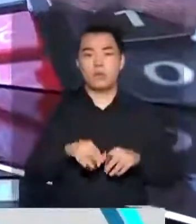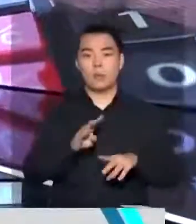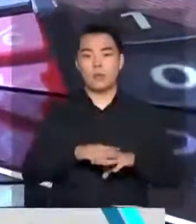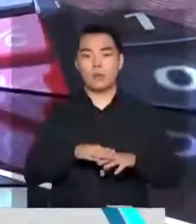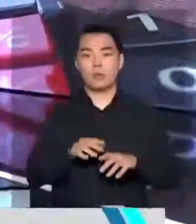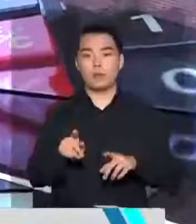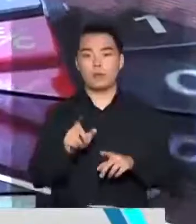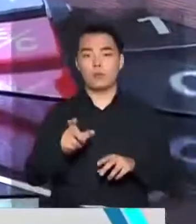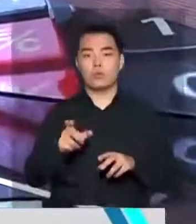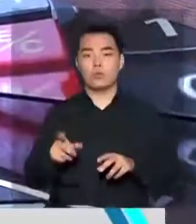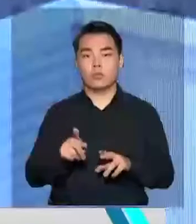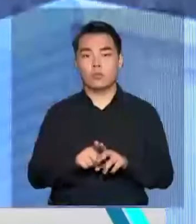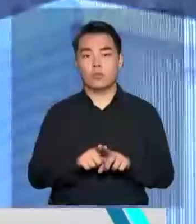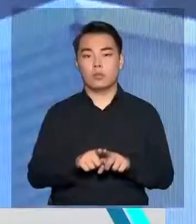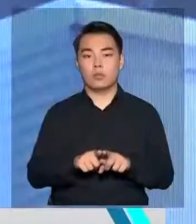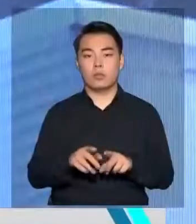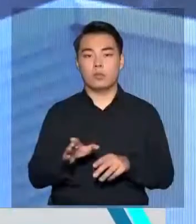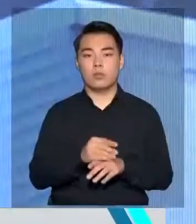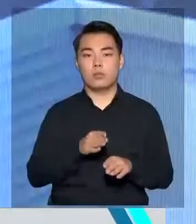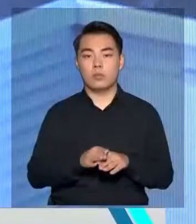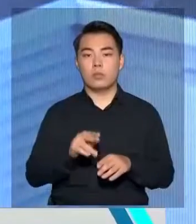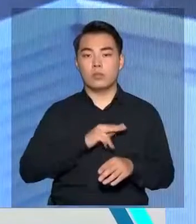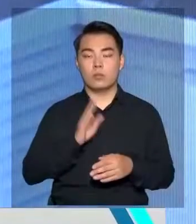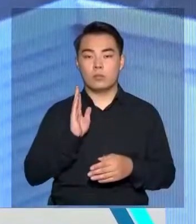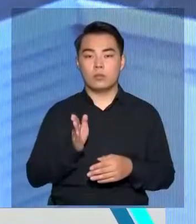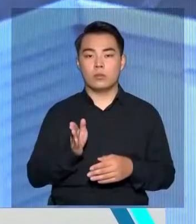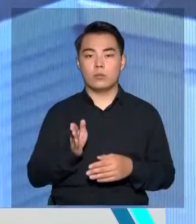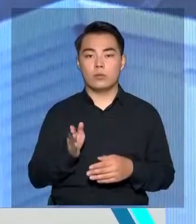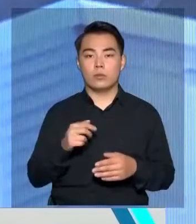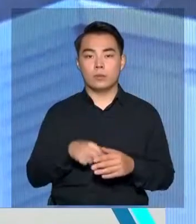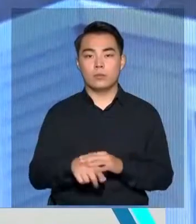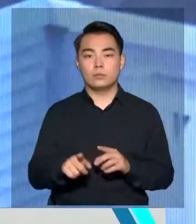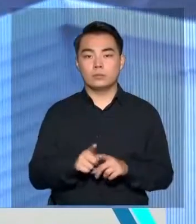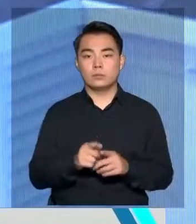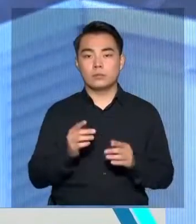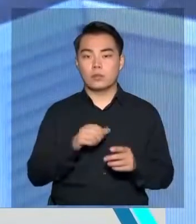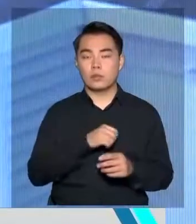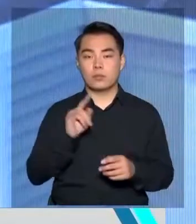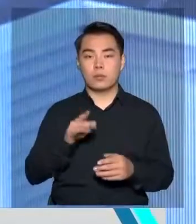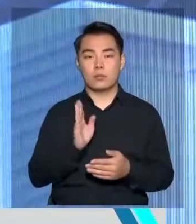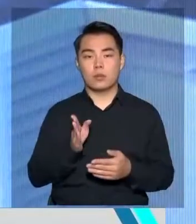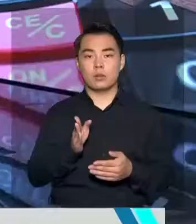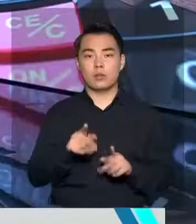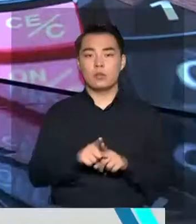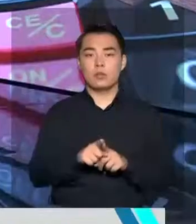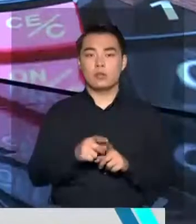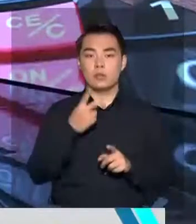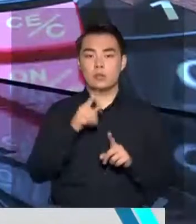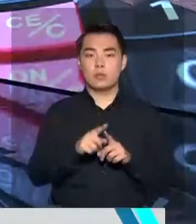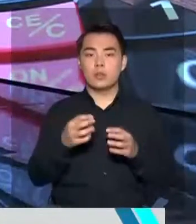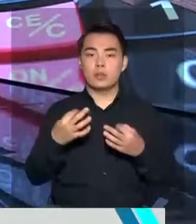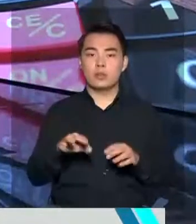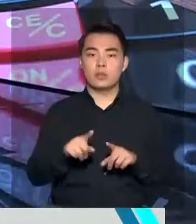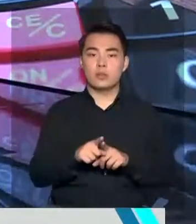үймен қамту орталығы ашылған, сол орталықта іске асырылатын болады. Бір жерден бір терезе қағидаты негізінде. Бұл қаншалықты ұтымды шешім,